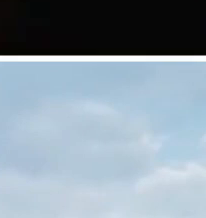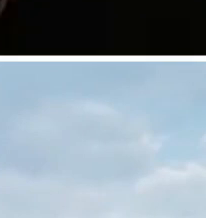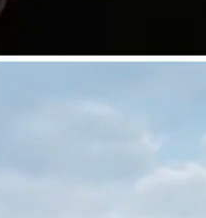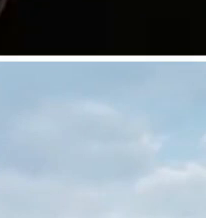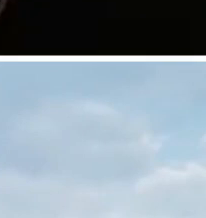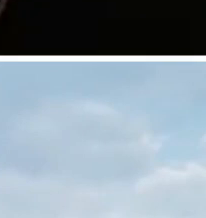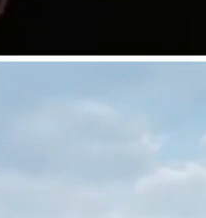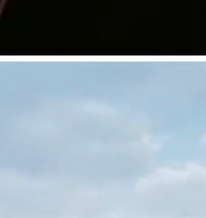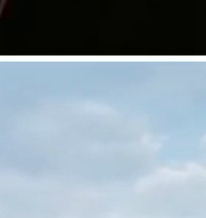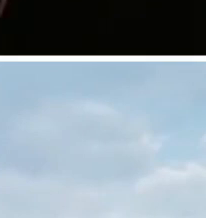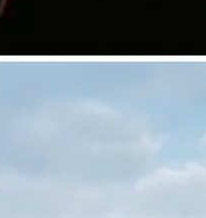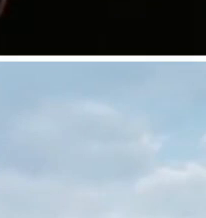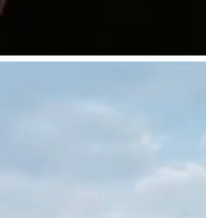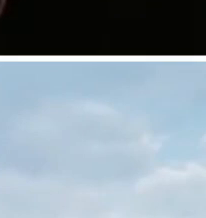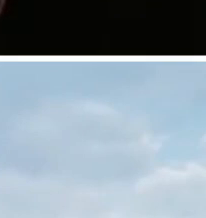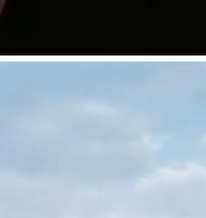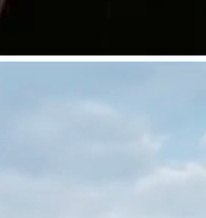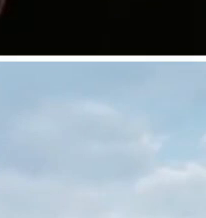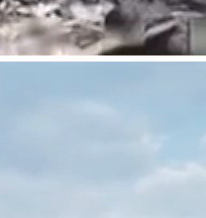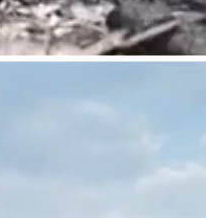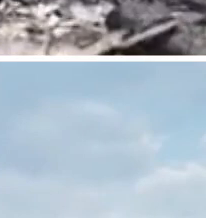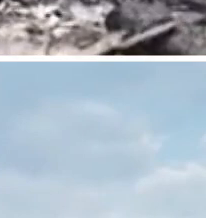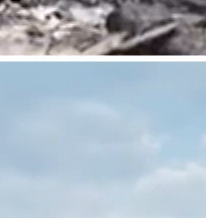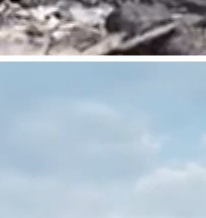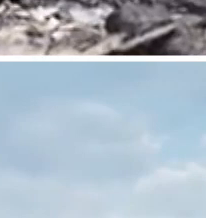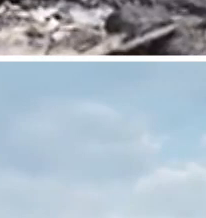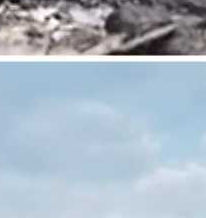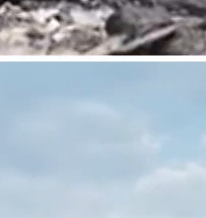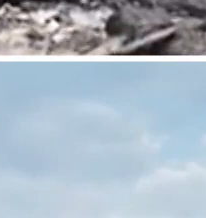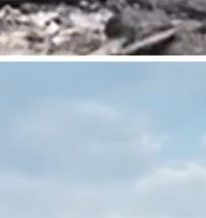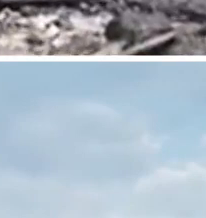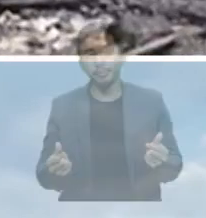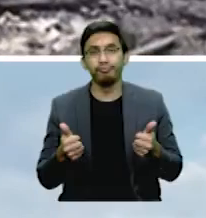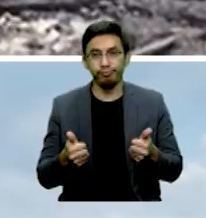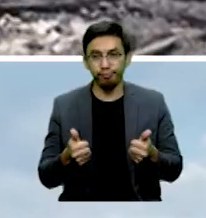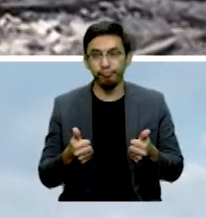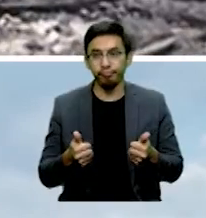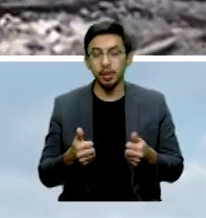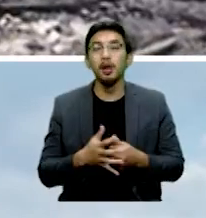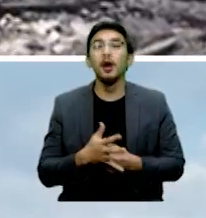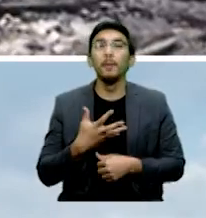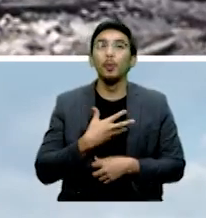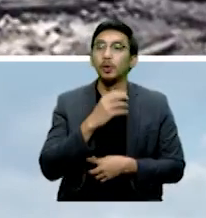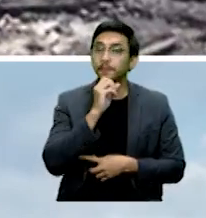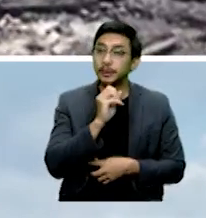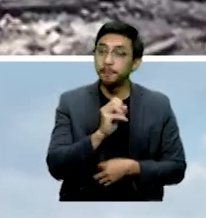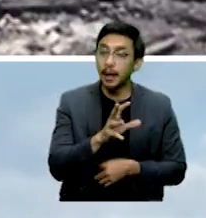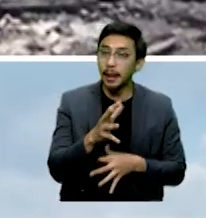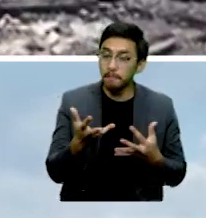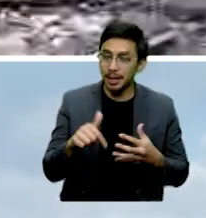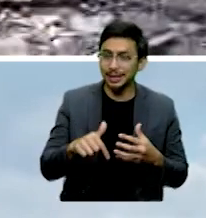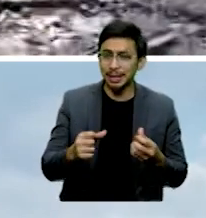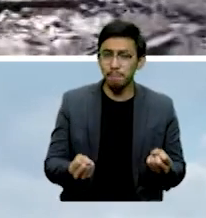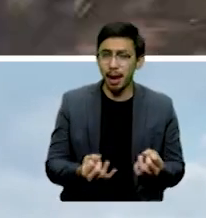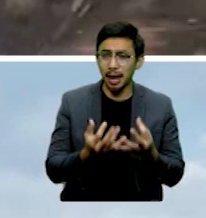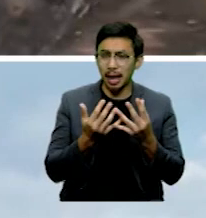22 atau pukul 10 malam tadi. Sementara itu Raisa dan juga pemirsa, dapat kami sampaikan pula bahwa dari kebakaran ini ada